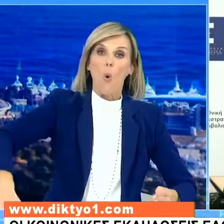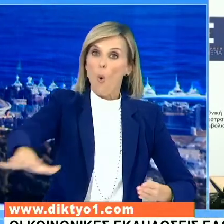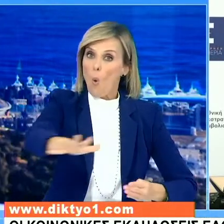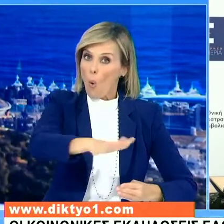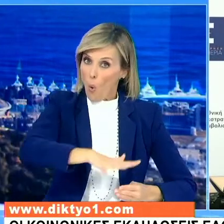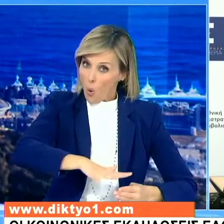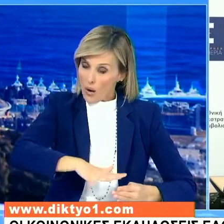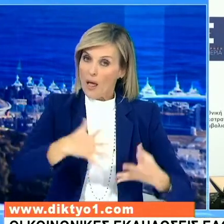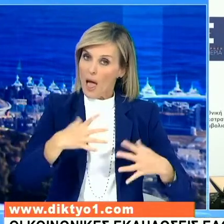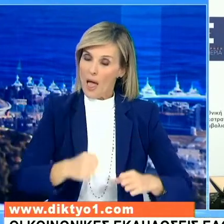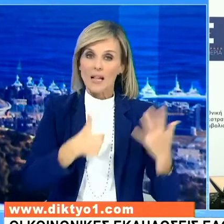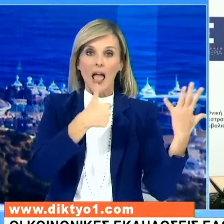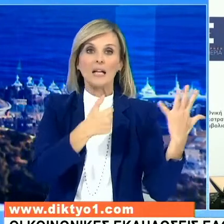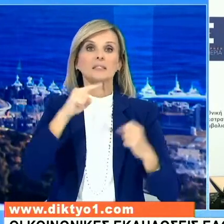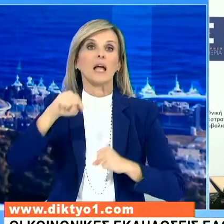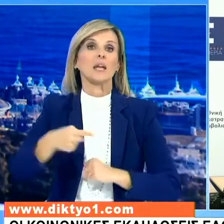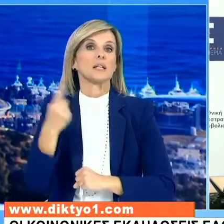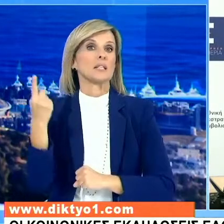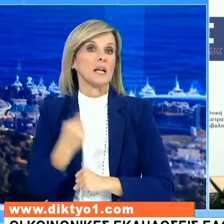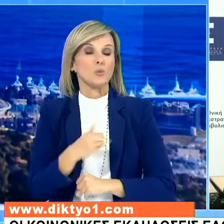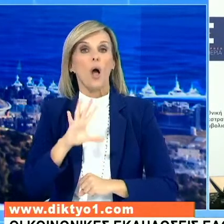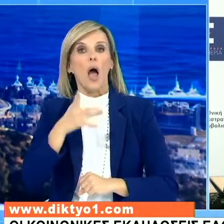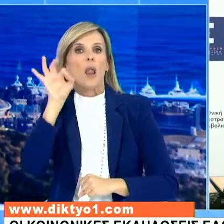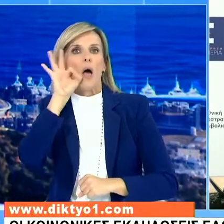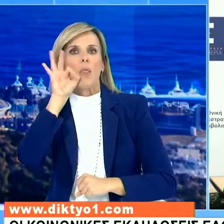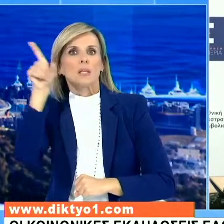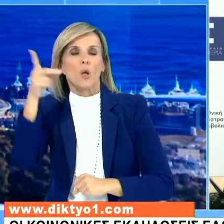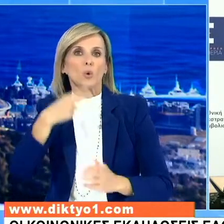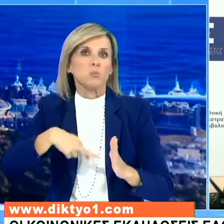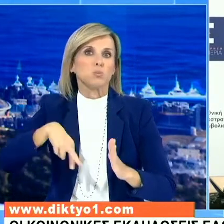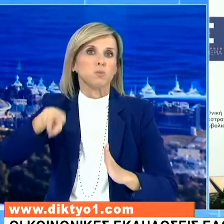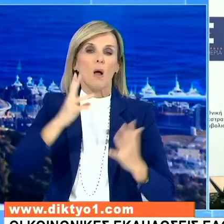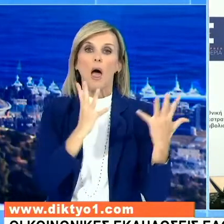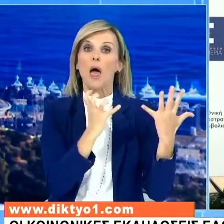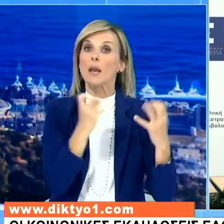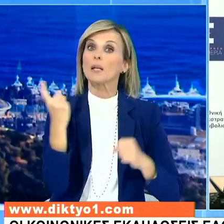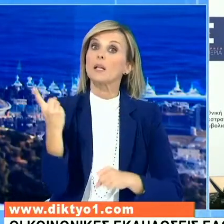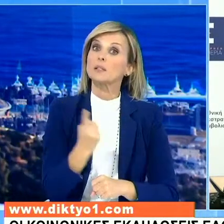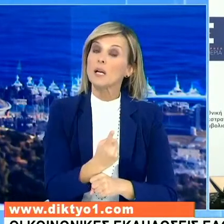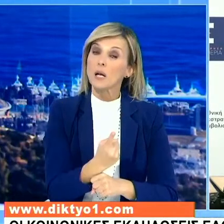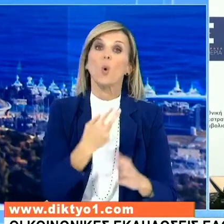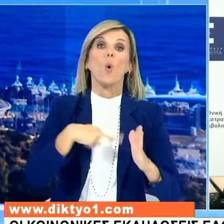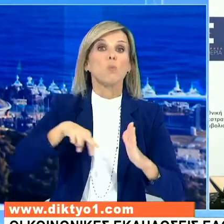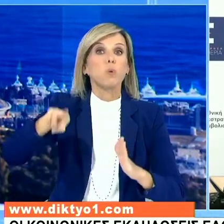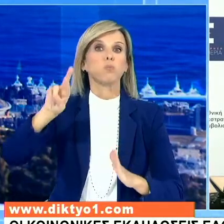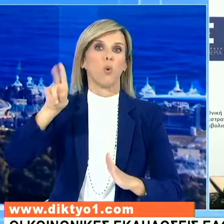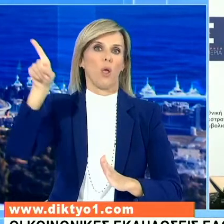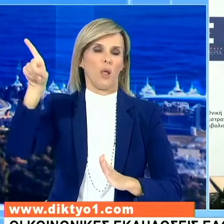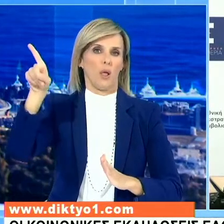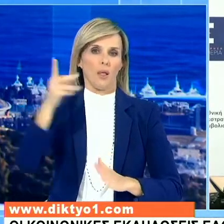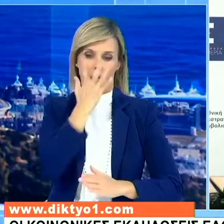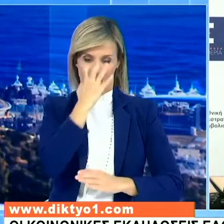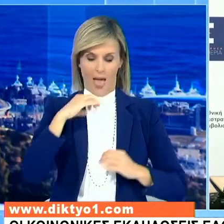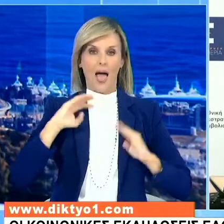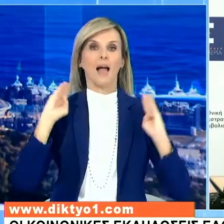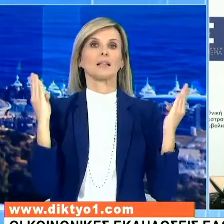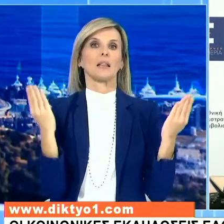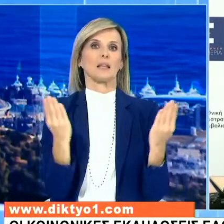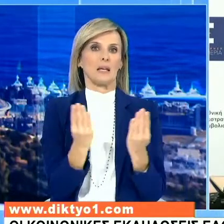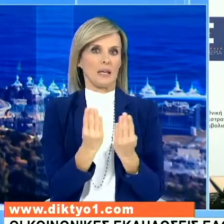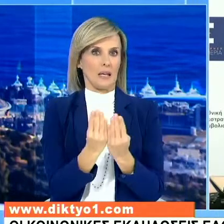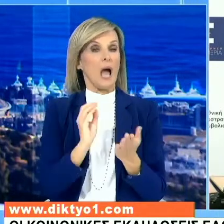69%, όμως στη Θεσσαλονίκη η πλειότητα ήδη έχει ξεπεράσει το 90%, όπως και στις υπόλοιπες μονάδες θετικής θεραπείας της